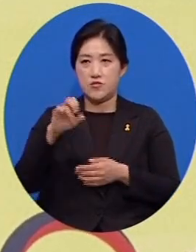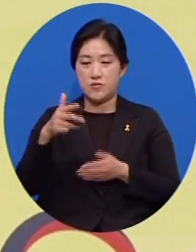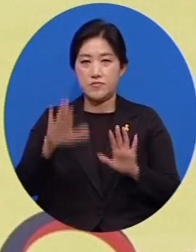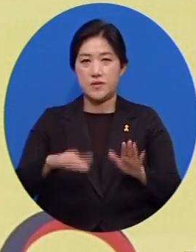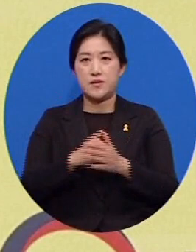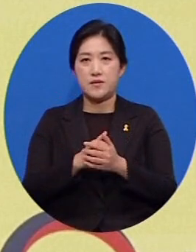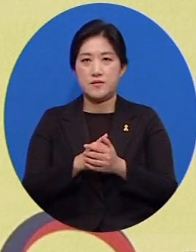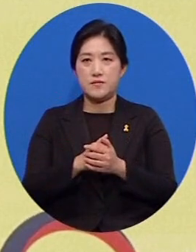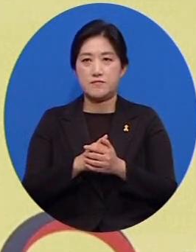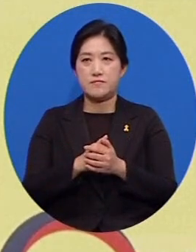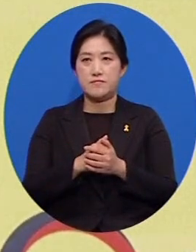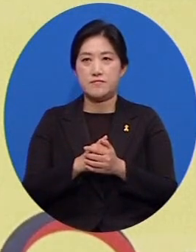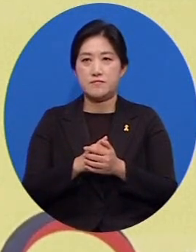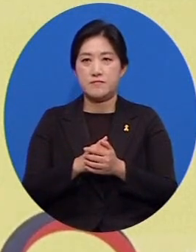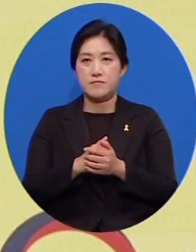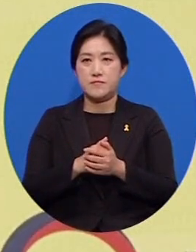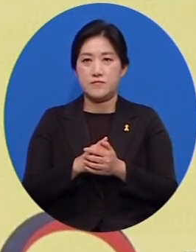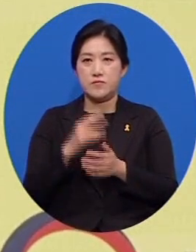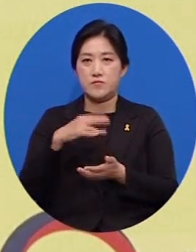왔습니다.